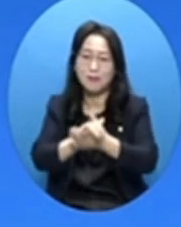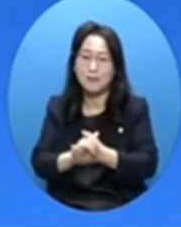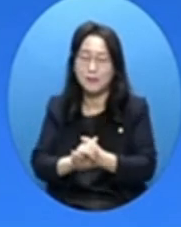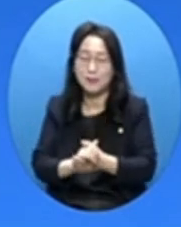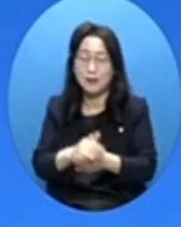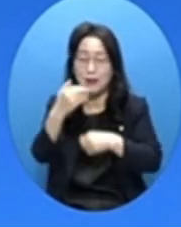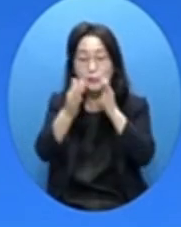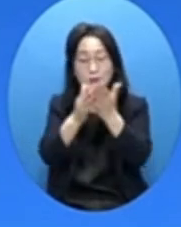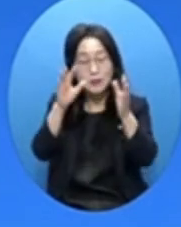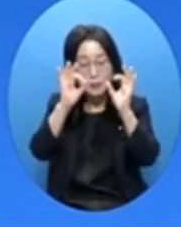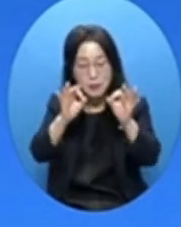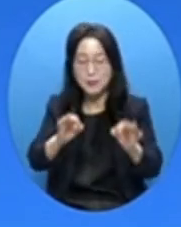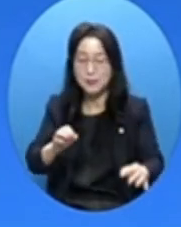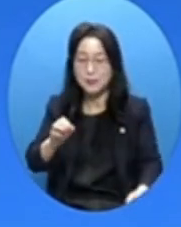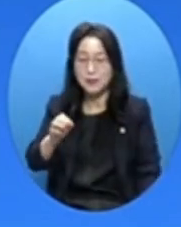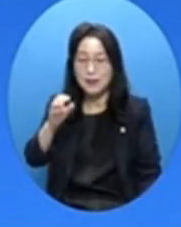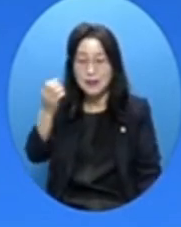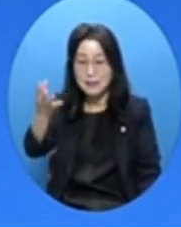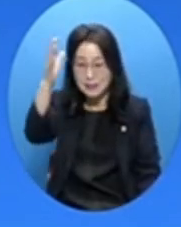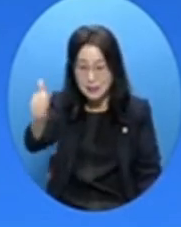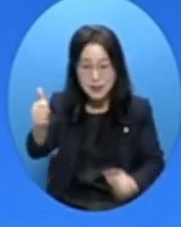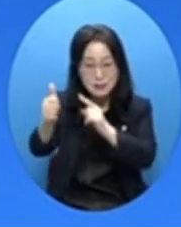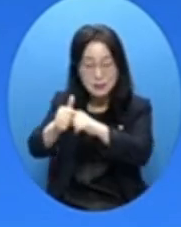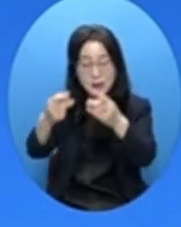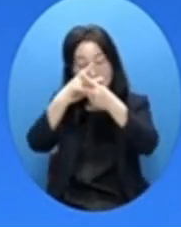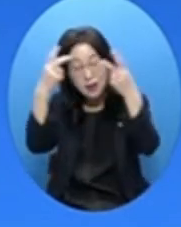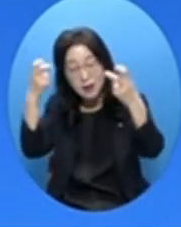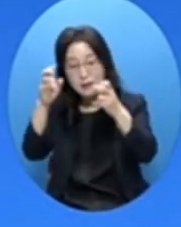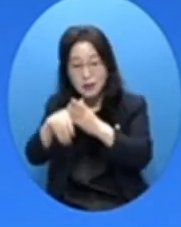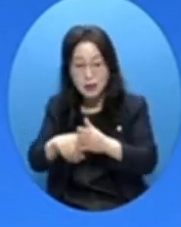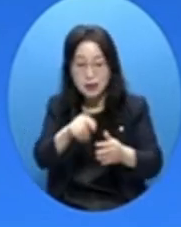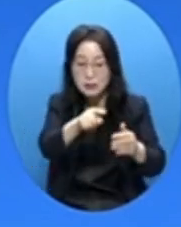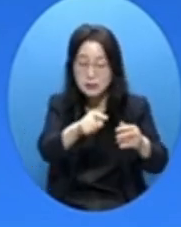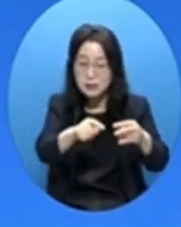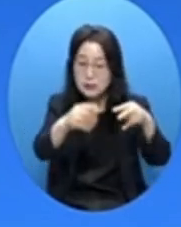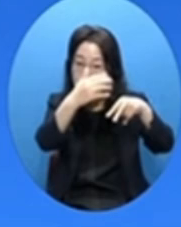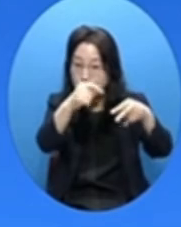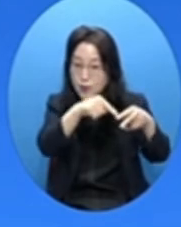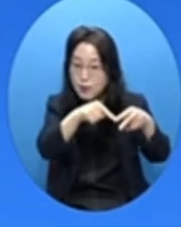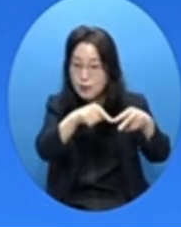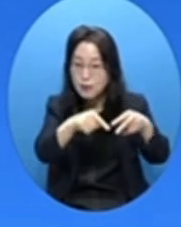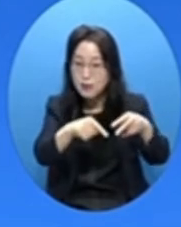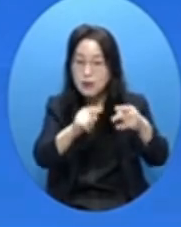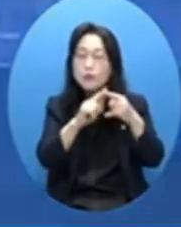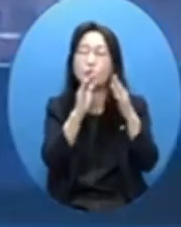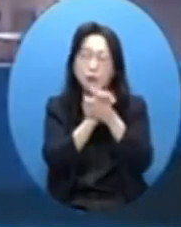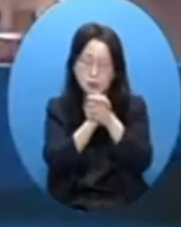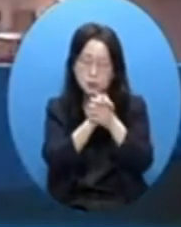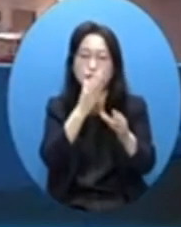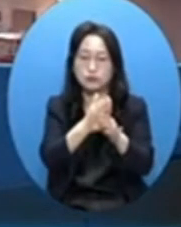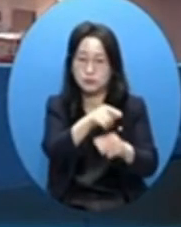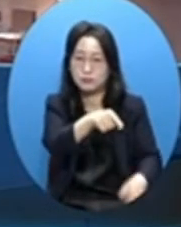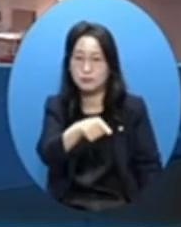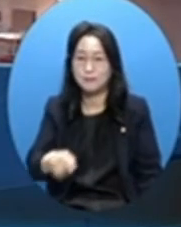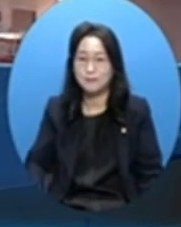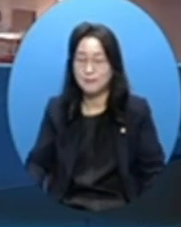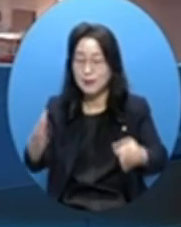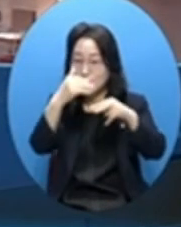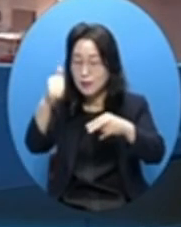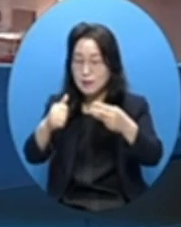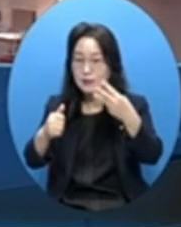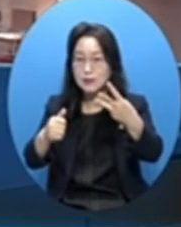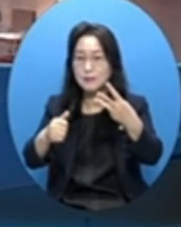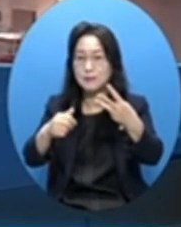조소 해서 잠을 잘 때 사무엘은 하나의 전해졌다 고 말합니다 3월 쌍 3장 기저 3 드립니다 엘리의 눈이